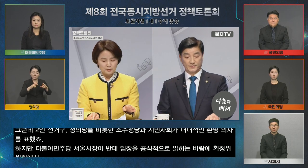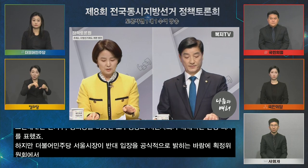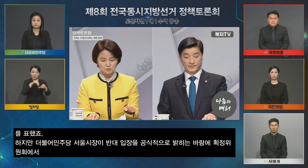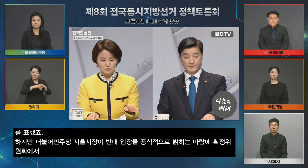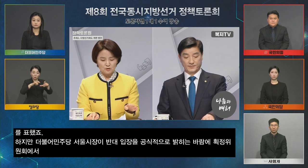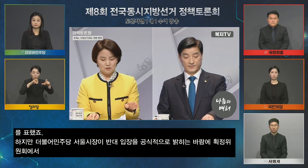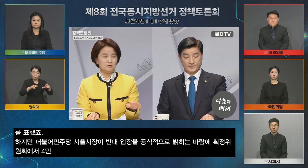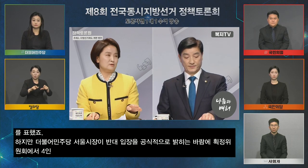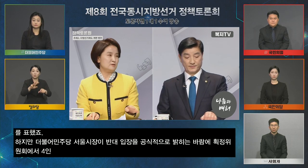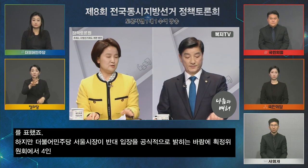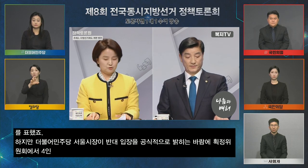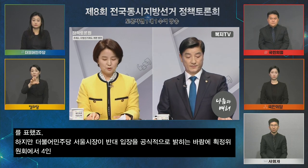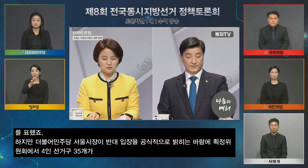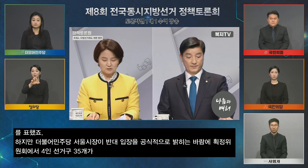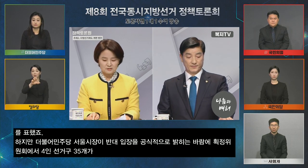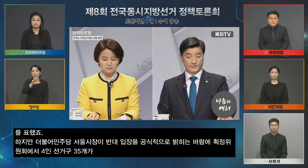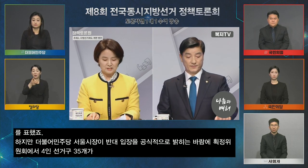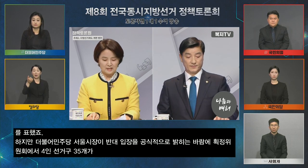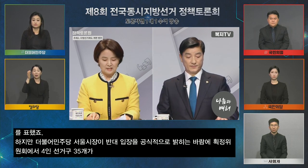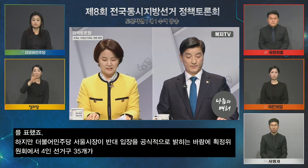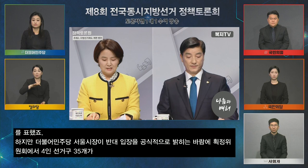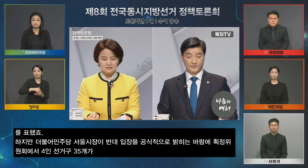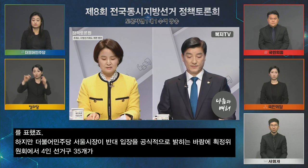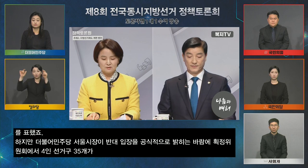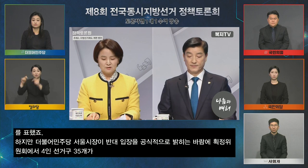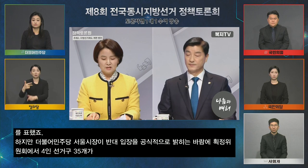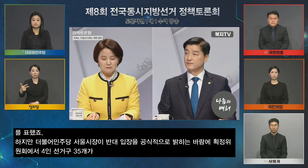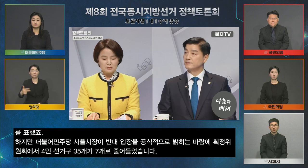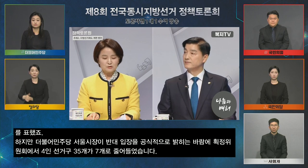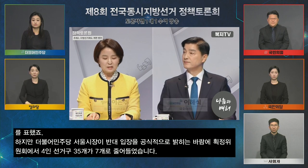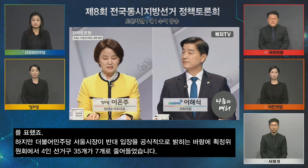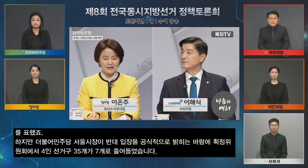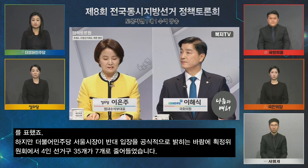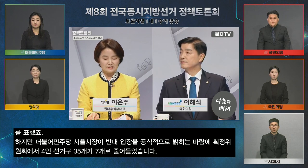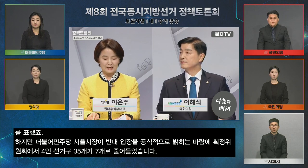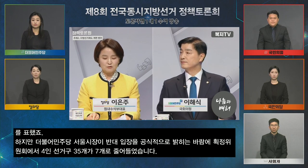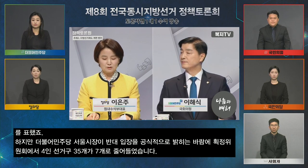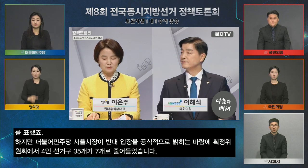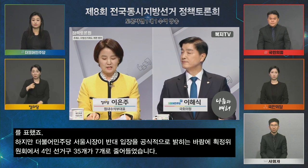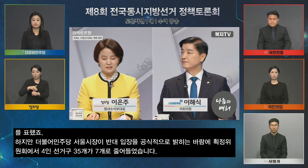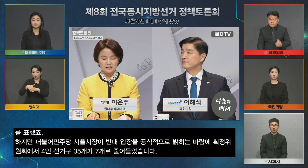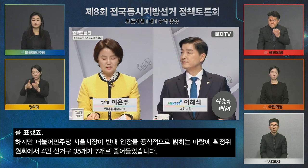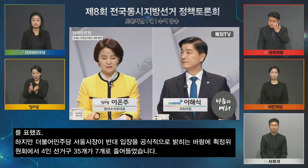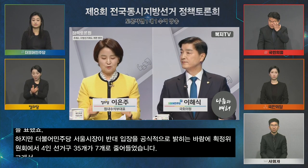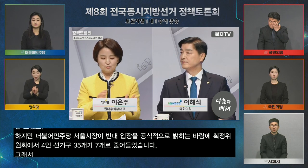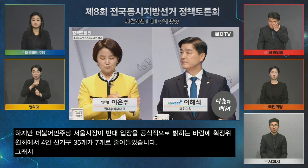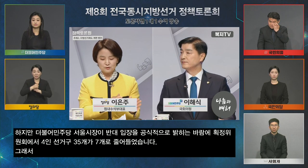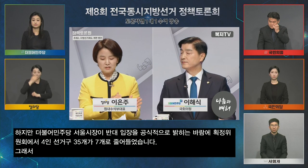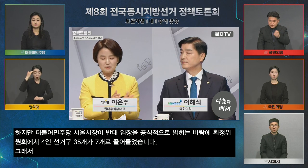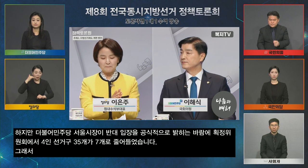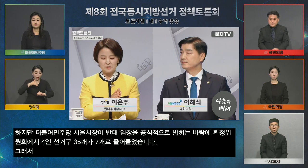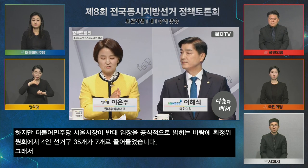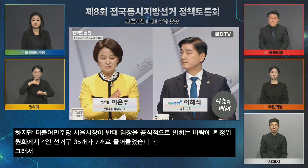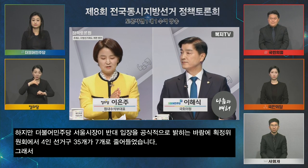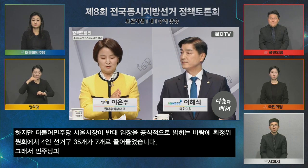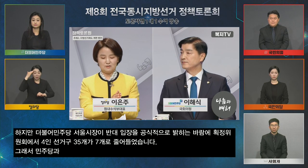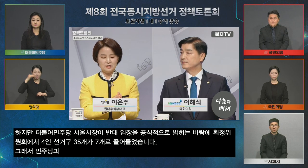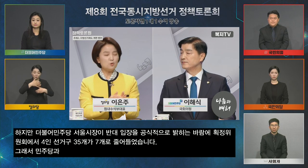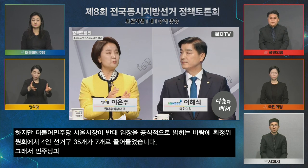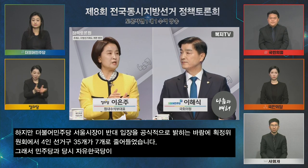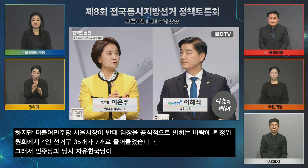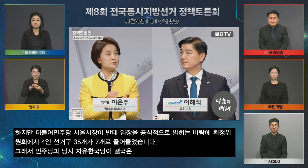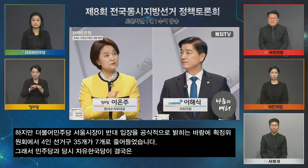7개로 줄어들었습니다. 그래서 민주당과 당시 자유한국당이 결국은 힘을 합해서